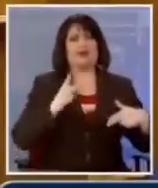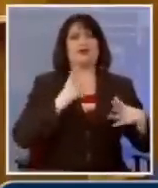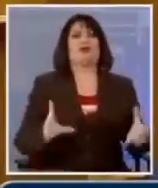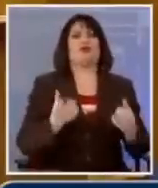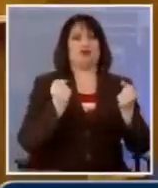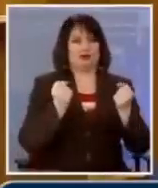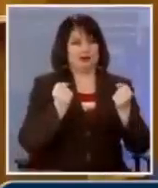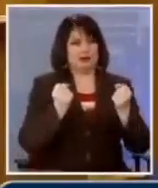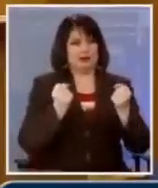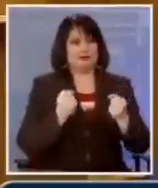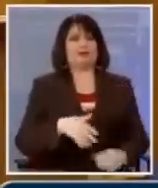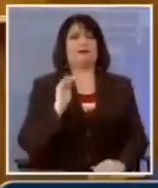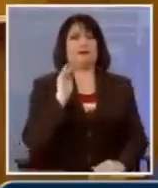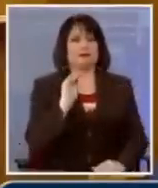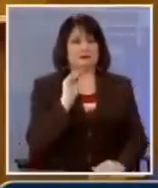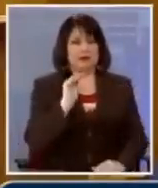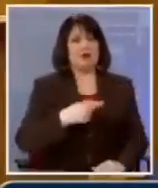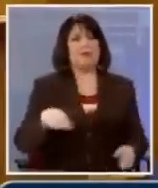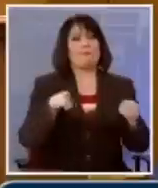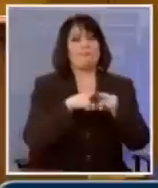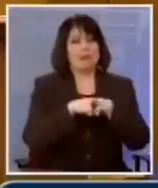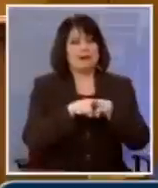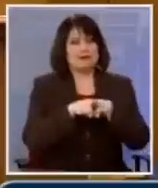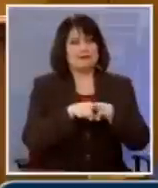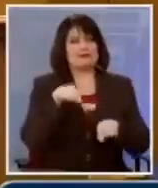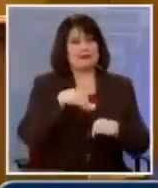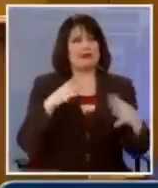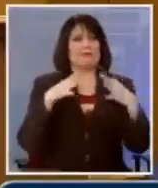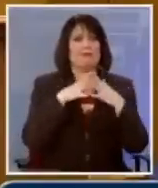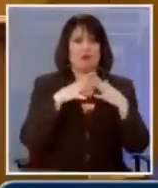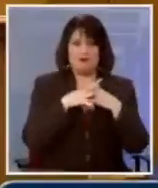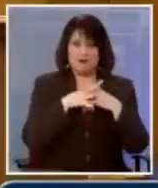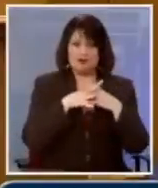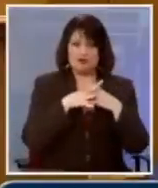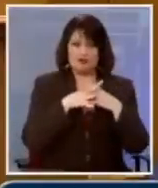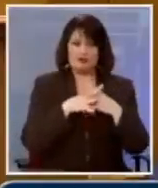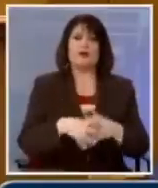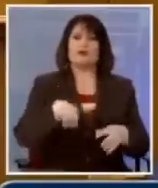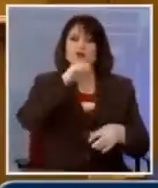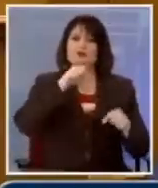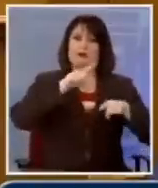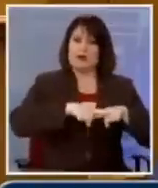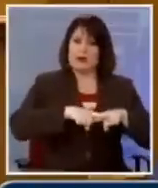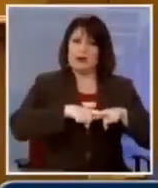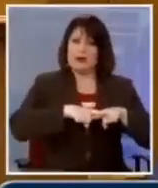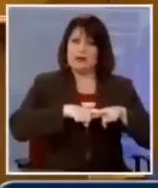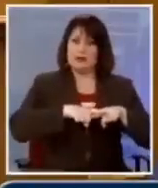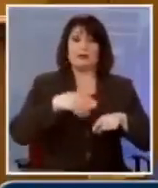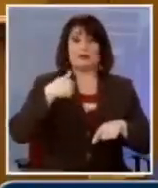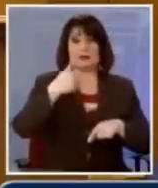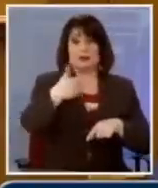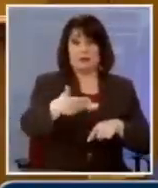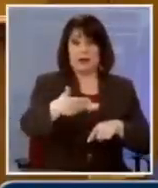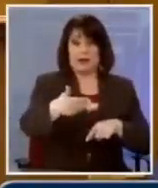σωτηρίας. Σας καλώ να δώσουμε μαζί αυτή τη μάχη για την πατρίδα μας, για το μέλλον